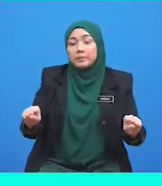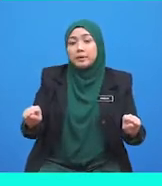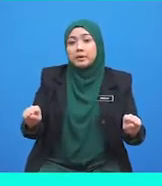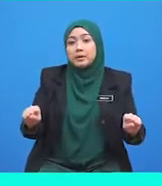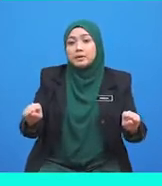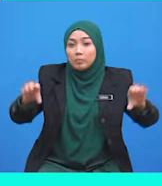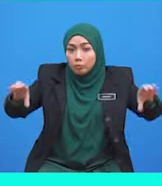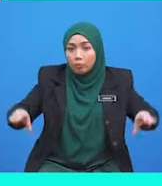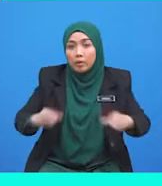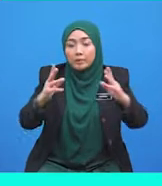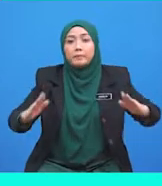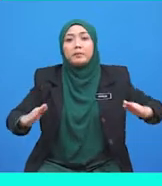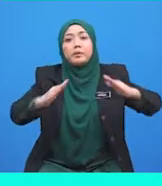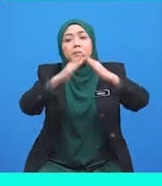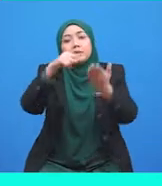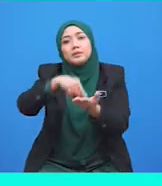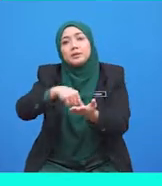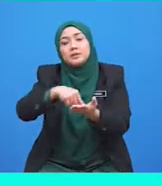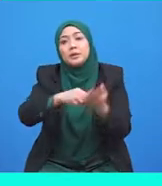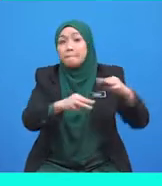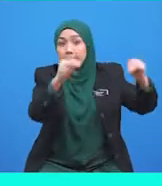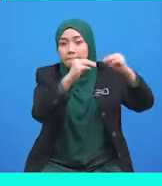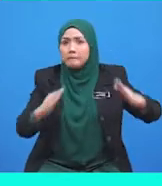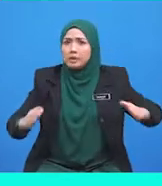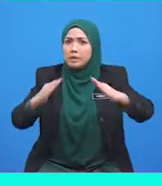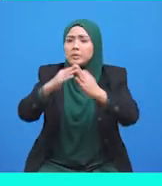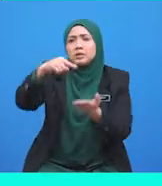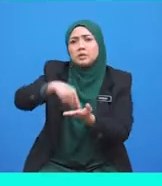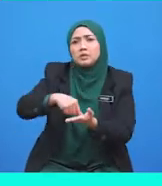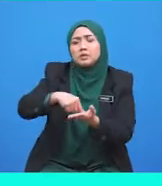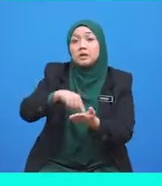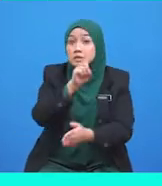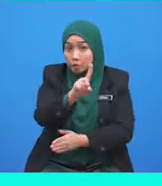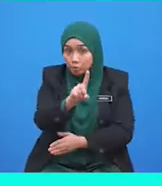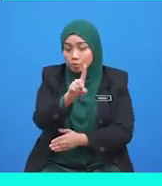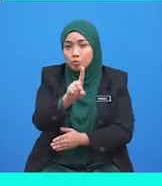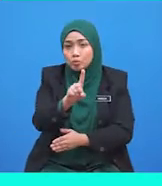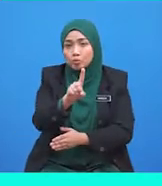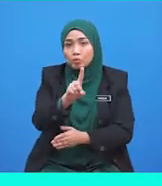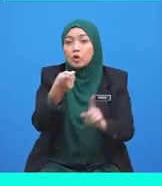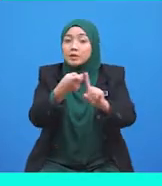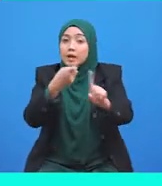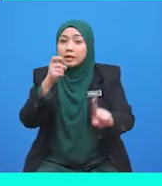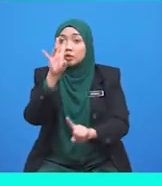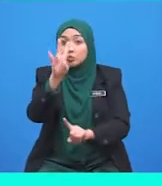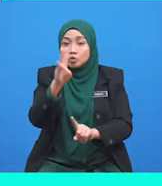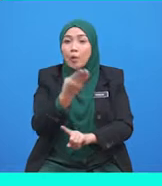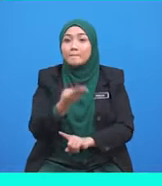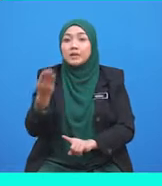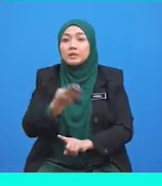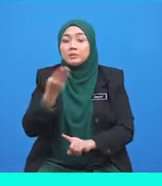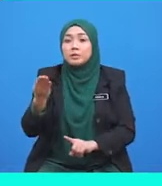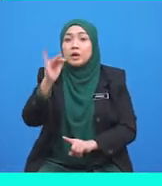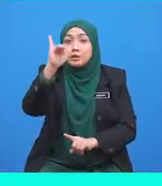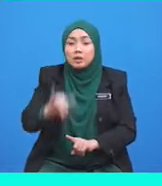Untuk pengetahuan murid-murid juga, monumen piramid ini adalah salah satu daripada 7 benda ajaib di